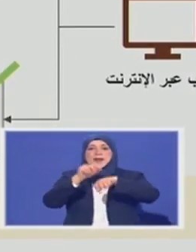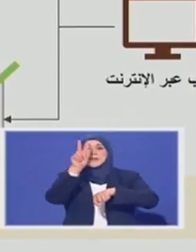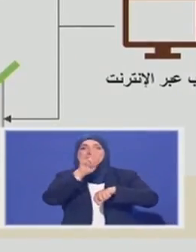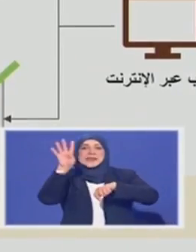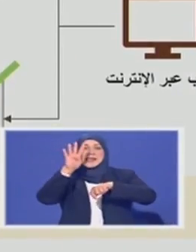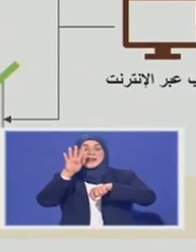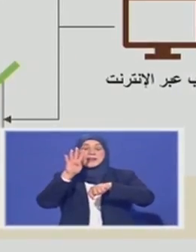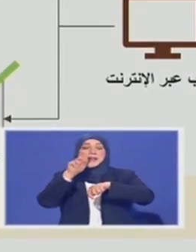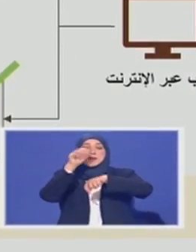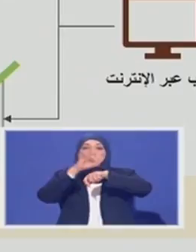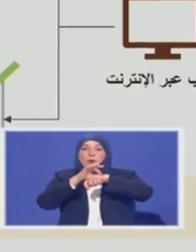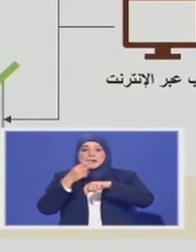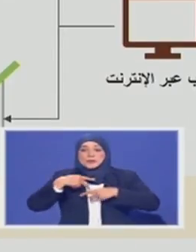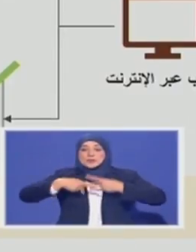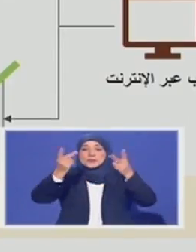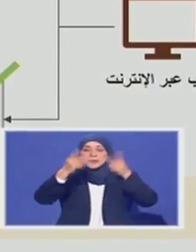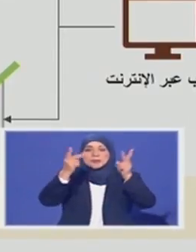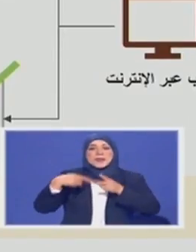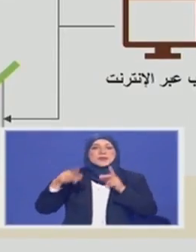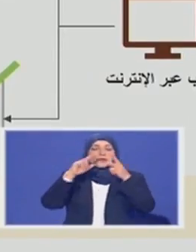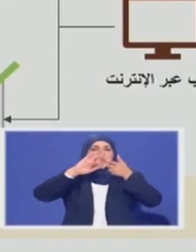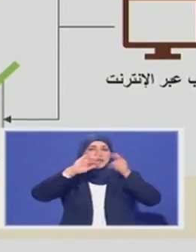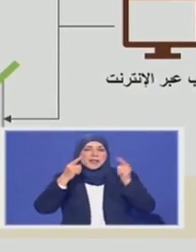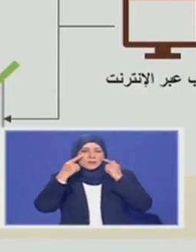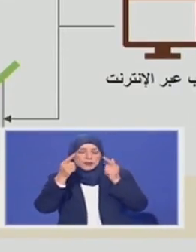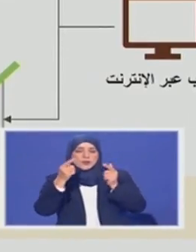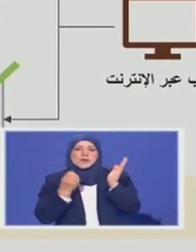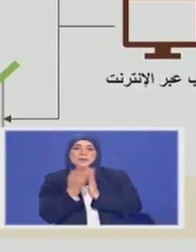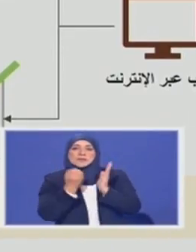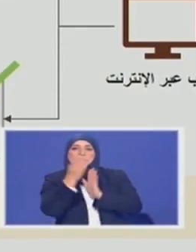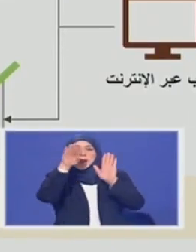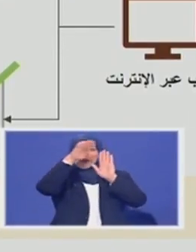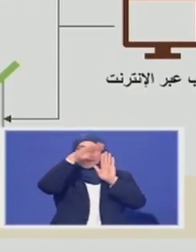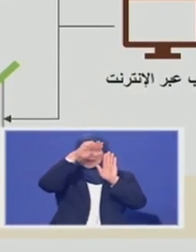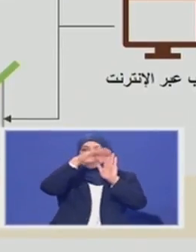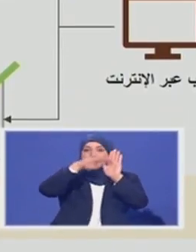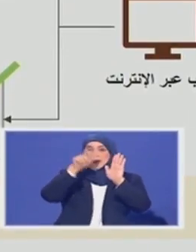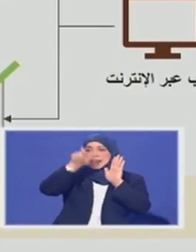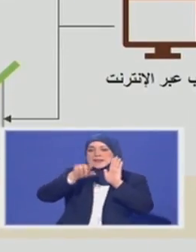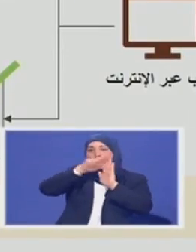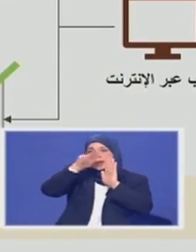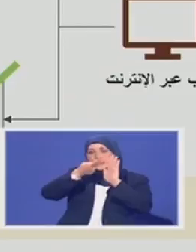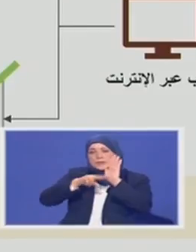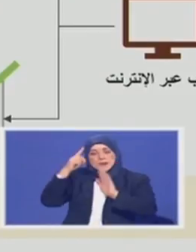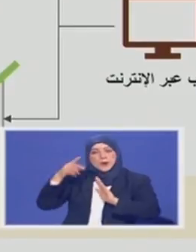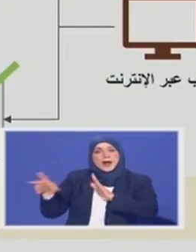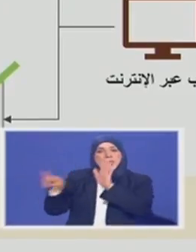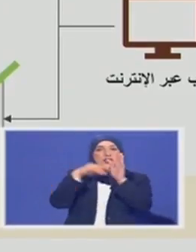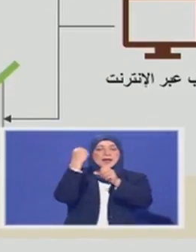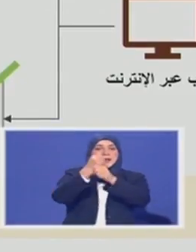باش ترجع البريد الإلكتروني يتضمن قائمة من الأشخاص المخولين للتنقل للعمل